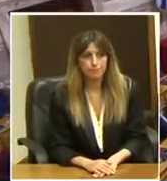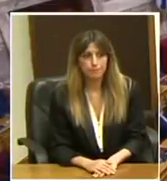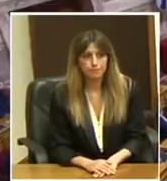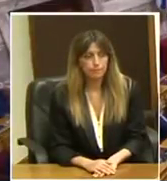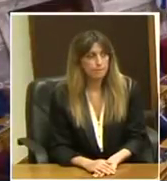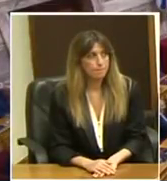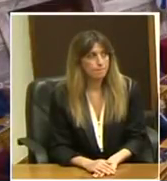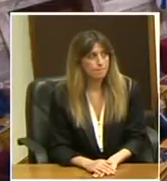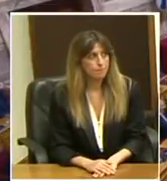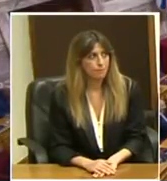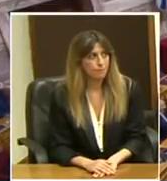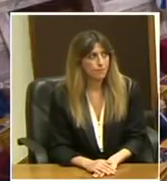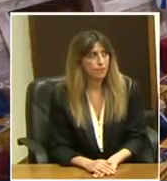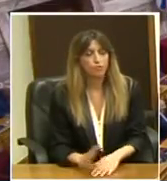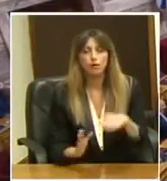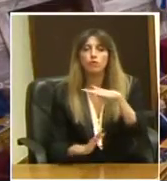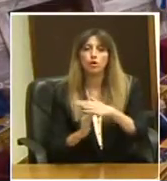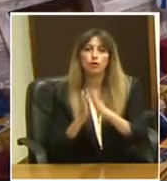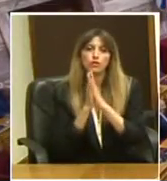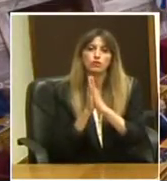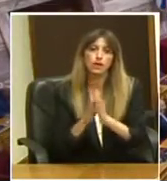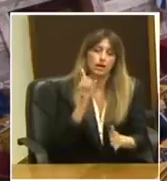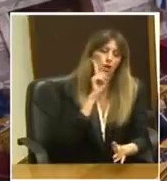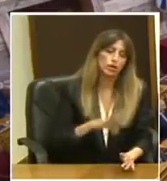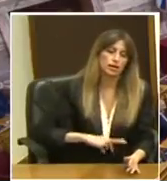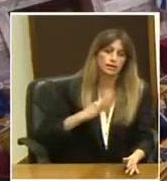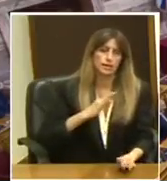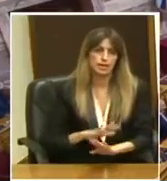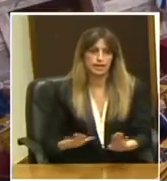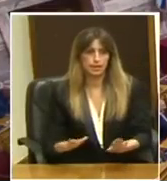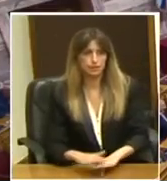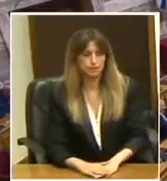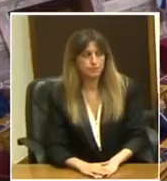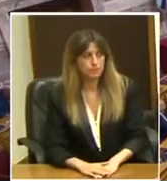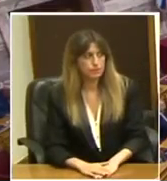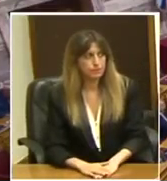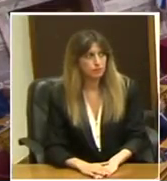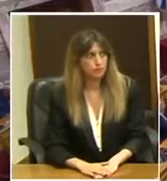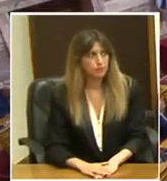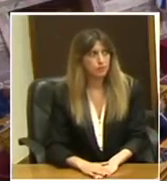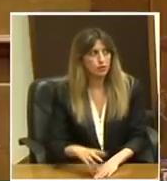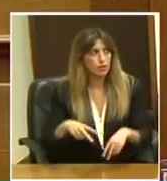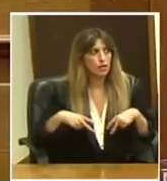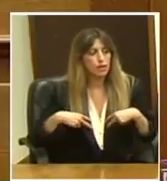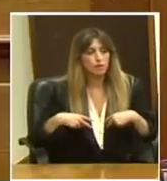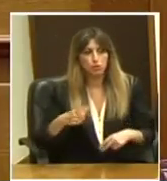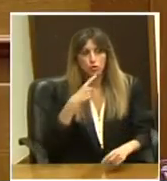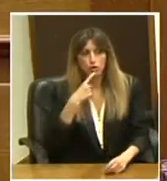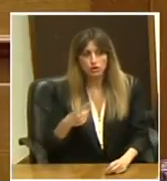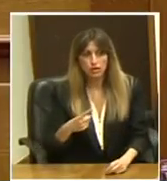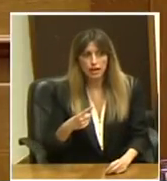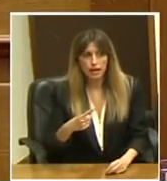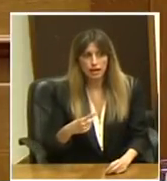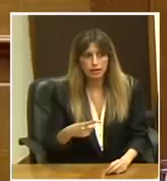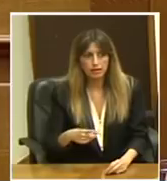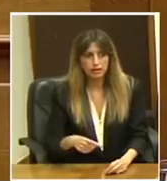παρακαλώ, η Εταιρεία Μακεδονικών Σπουδών είναι στη Θεσσαλονίκη. Είναι στη Θεσσαλονίκη η Εταιρεία Μακεδονικών Σπουδών που